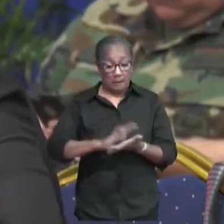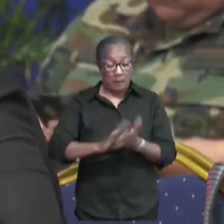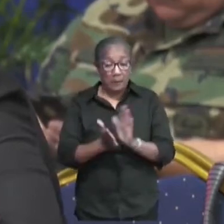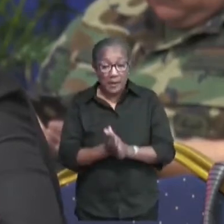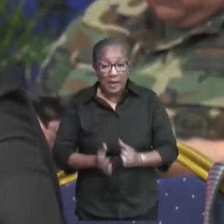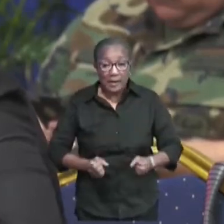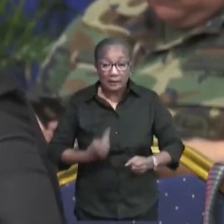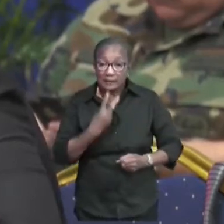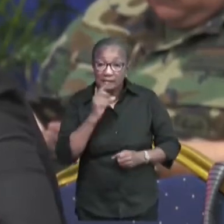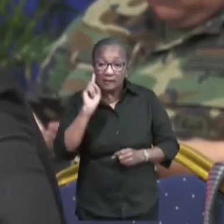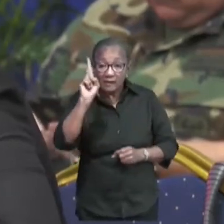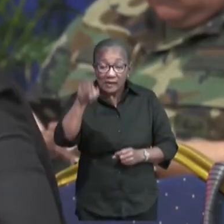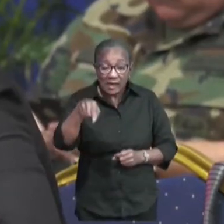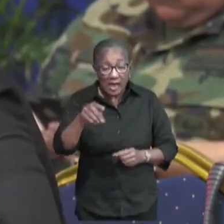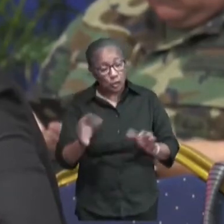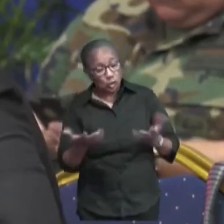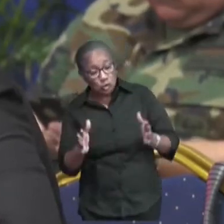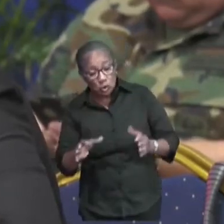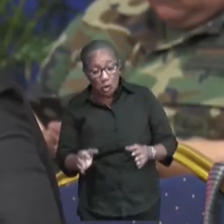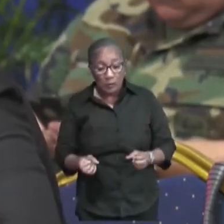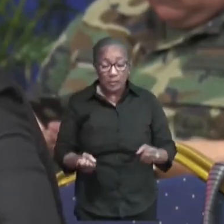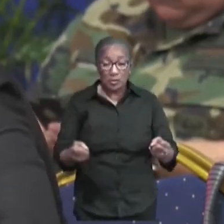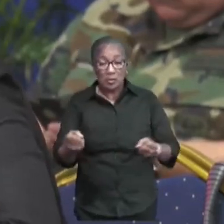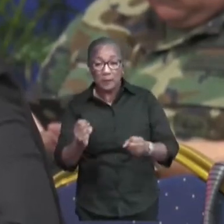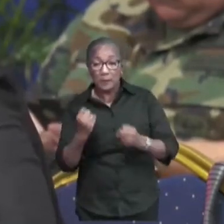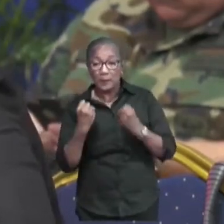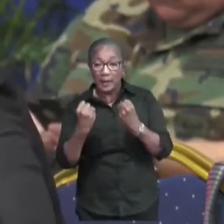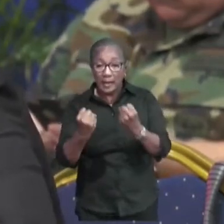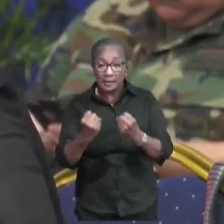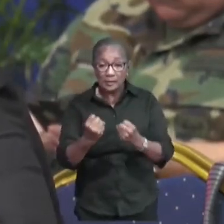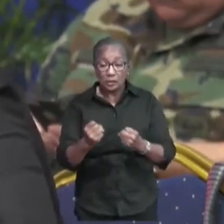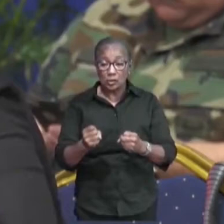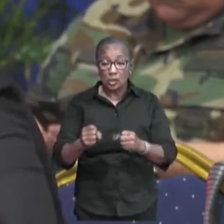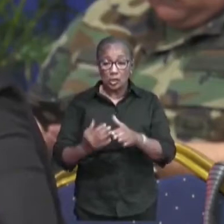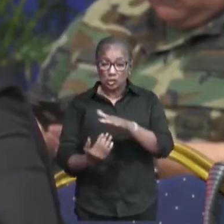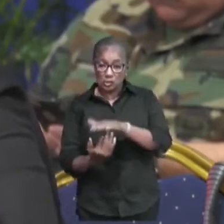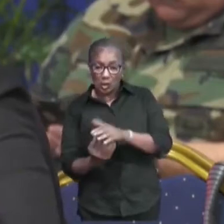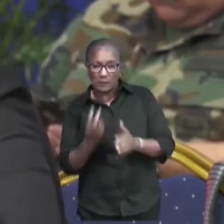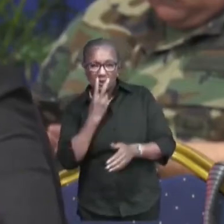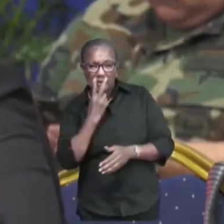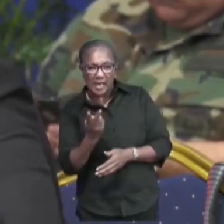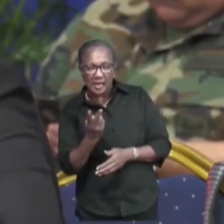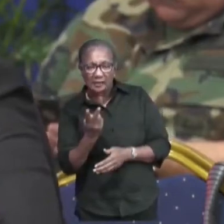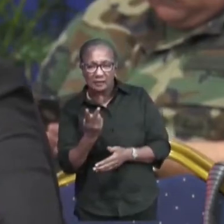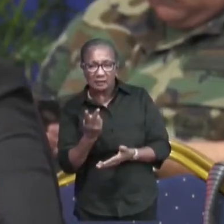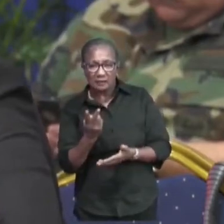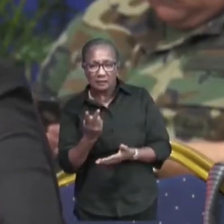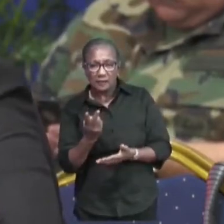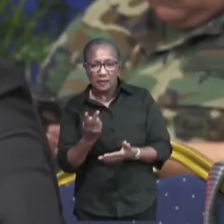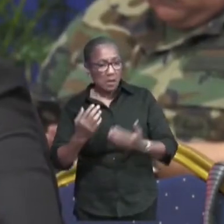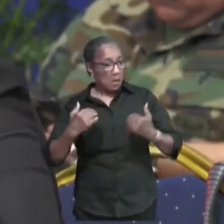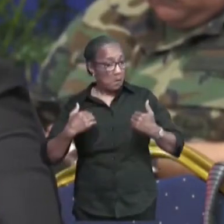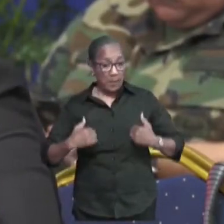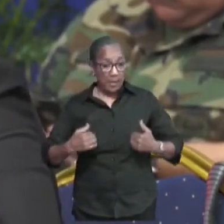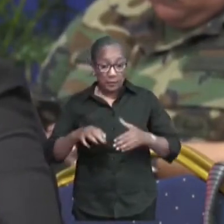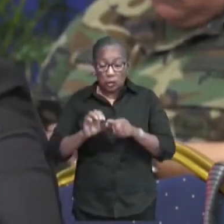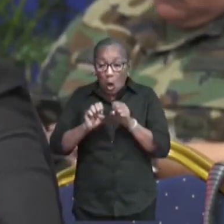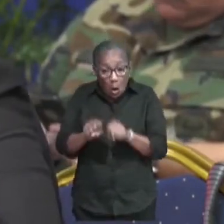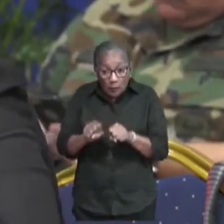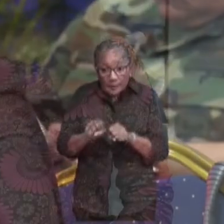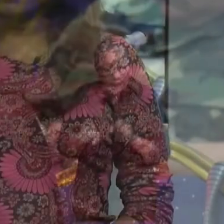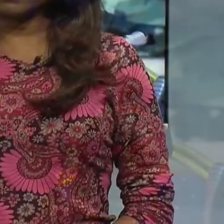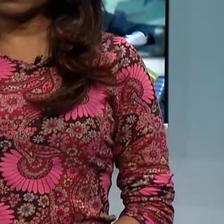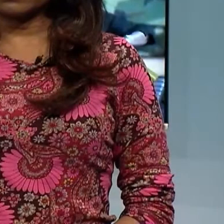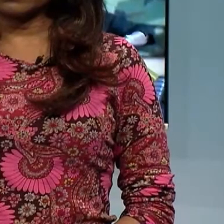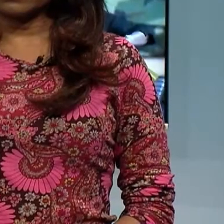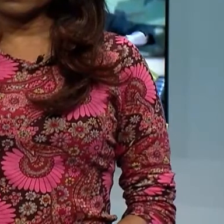reed, als ik langs sommige plaatsen reed, als ik ergens stop, merk ik dat men zich niet houdt aan de regels.